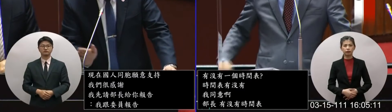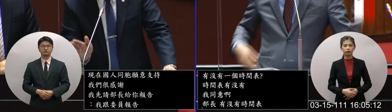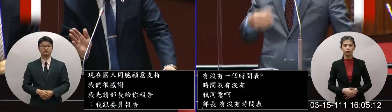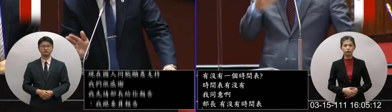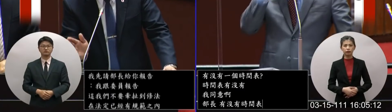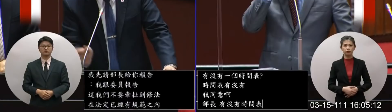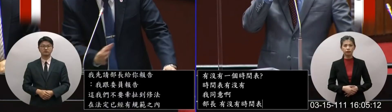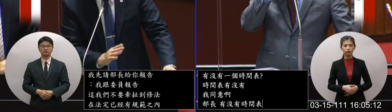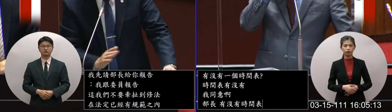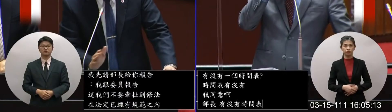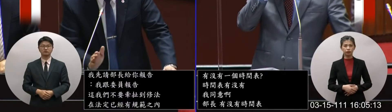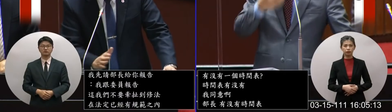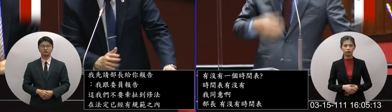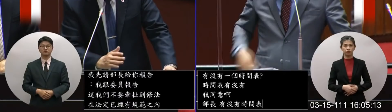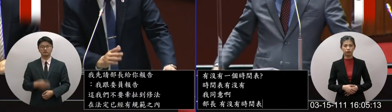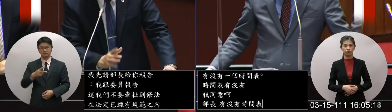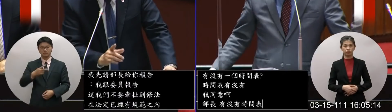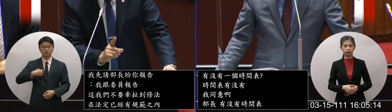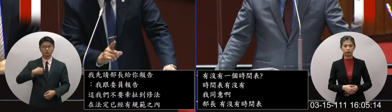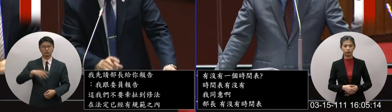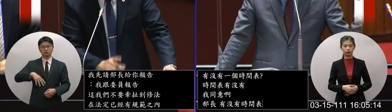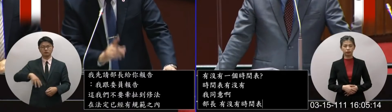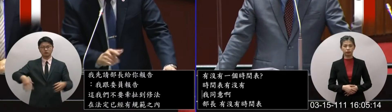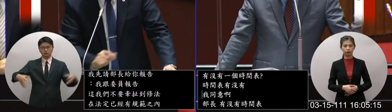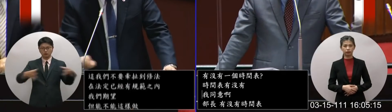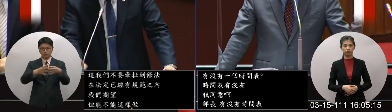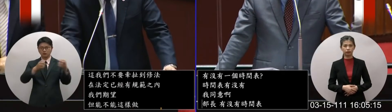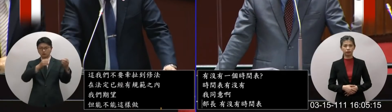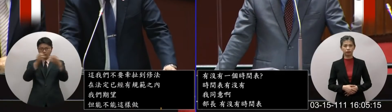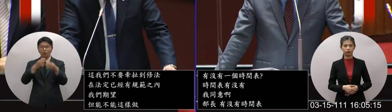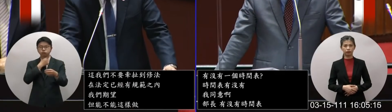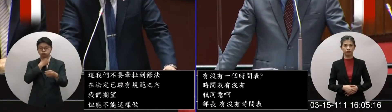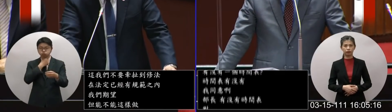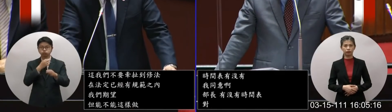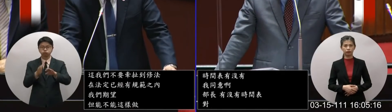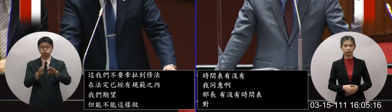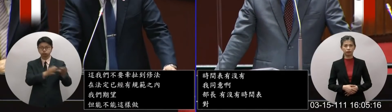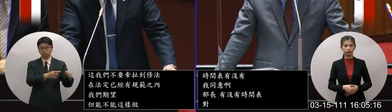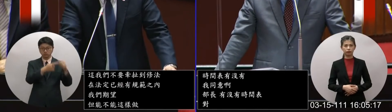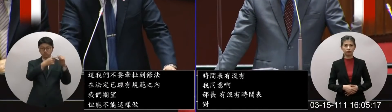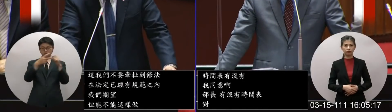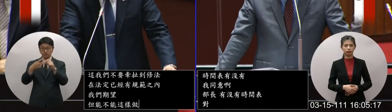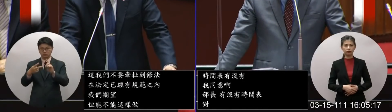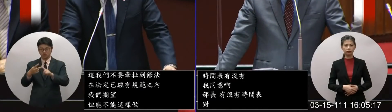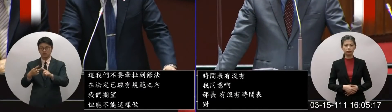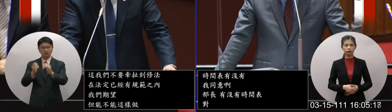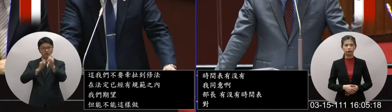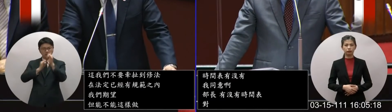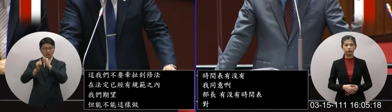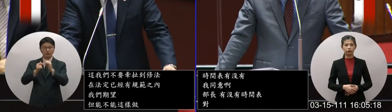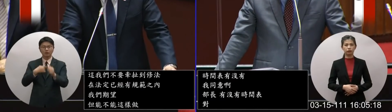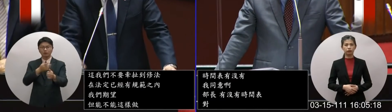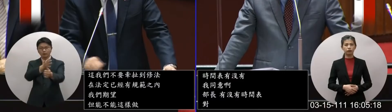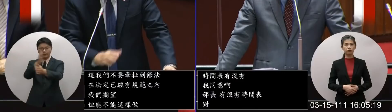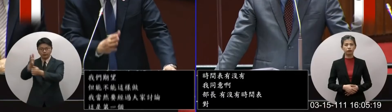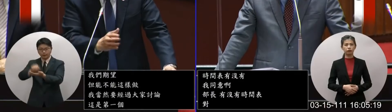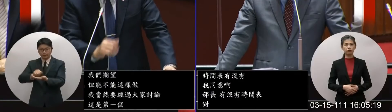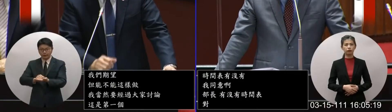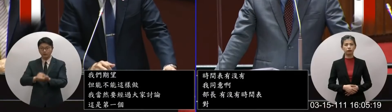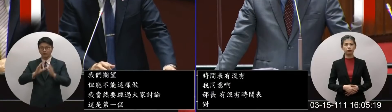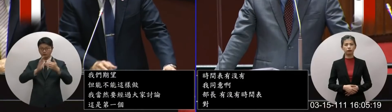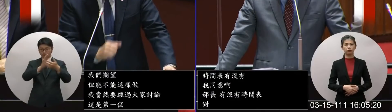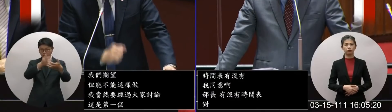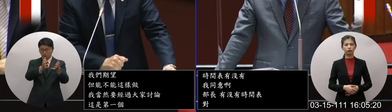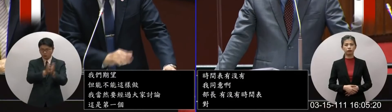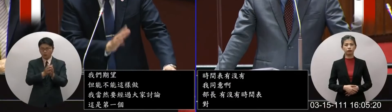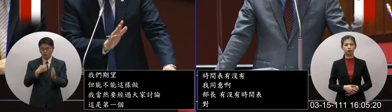样做，我当然要经过大家讨论。这第一个，第二个，民调这一方面问题，我们国防部一直在注意。但我要跟委